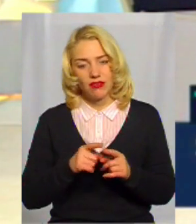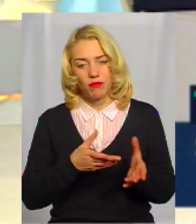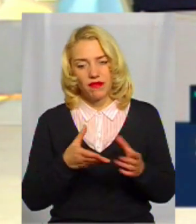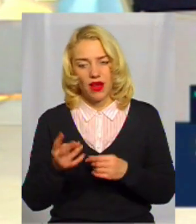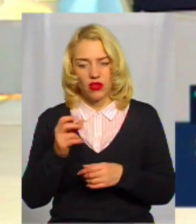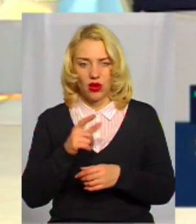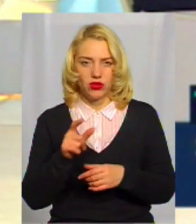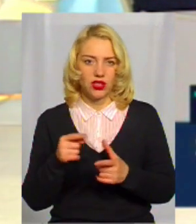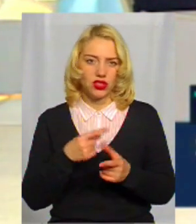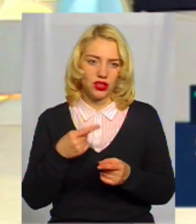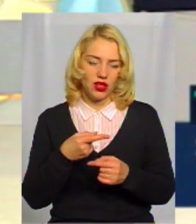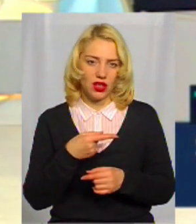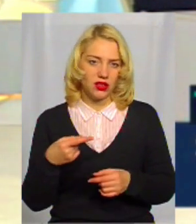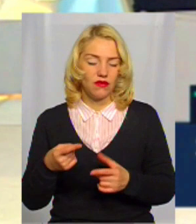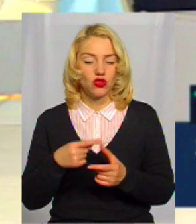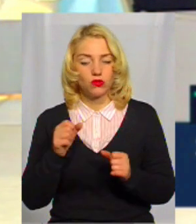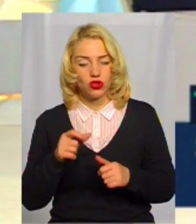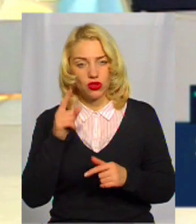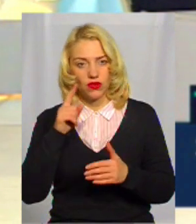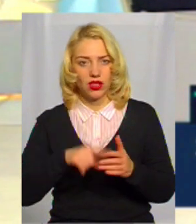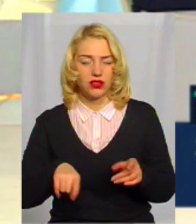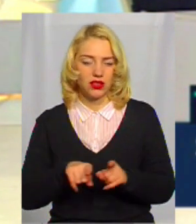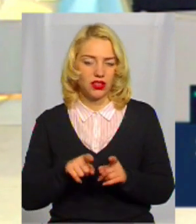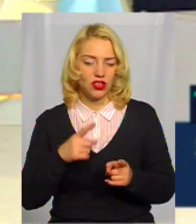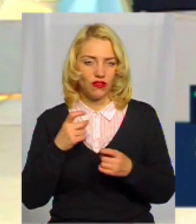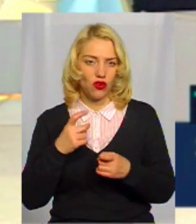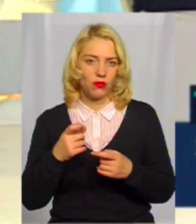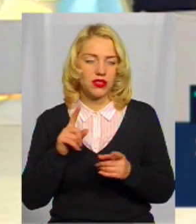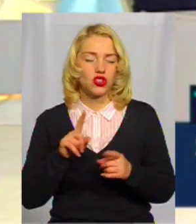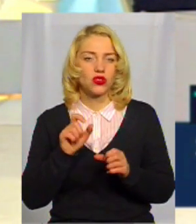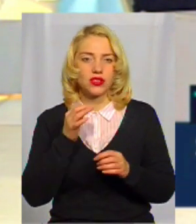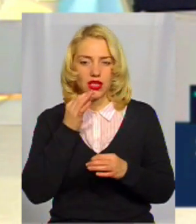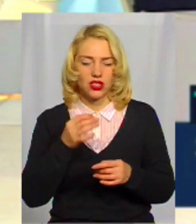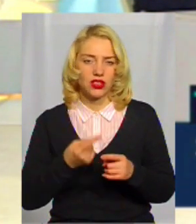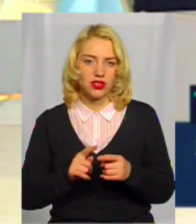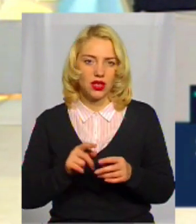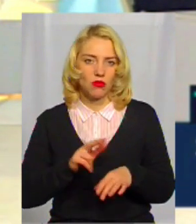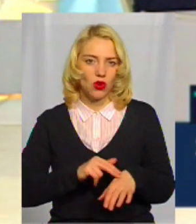чи, можливо, негативно? Чи можна довіряти таким інформації? Що про це скаже поліція?